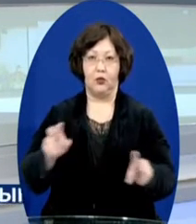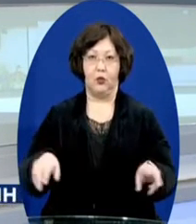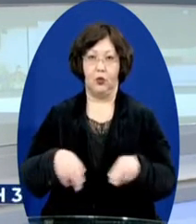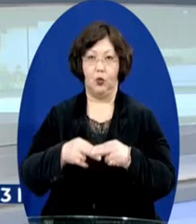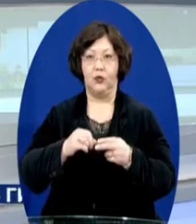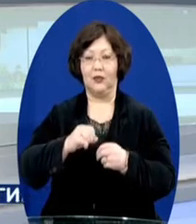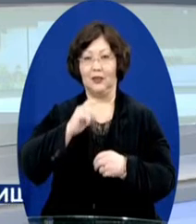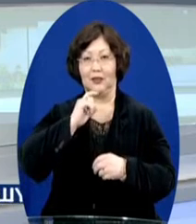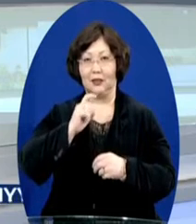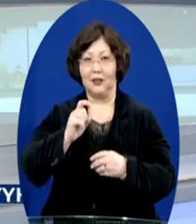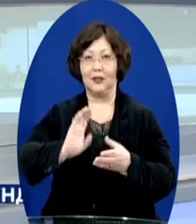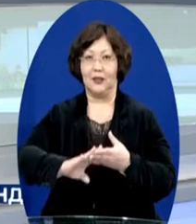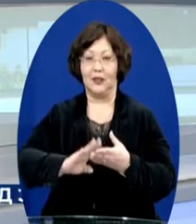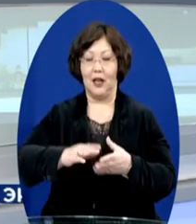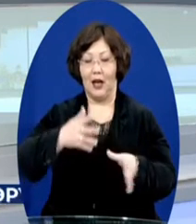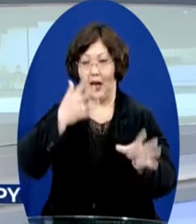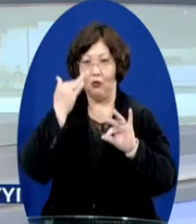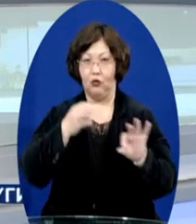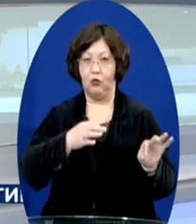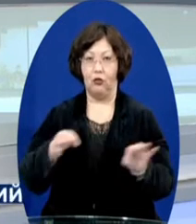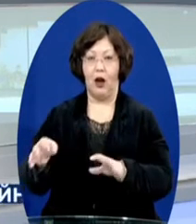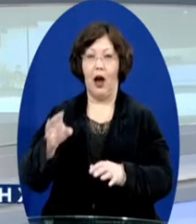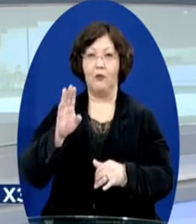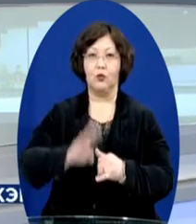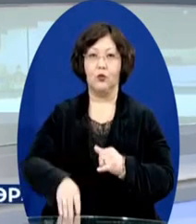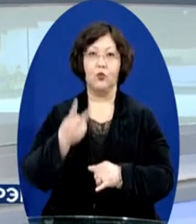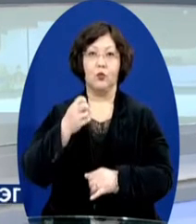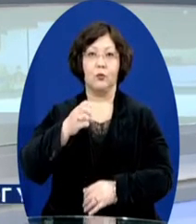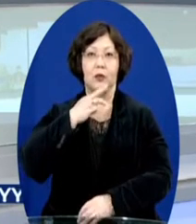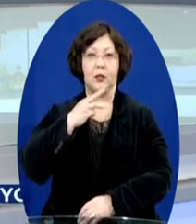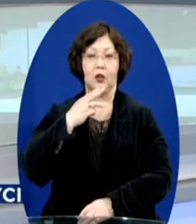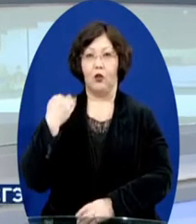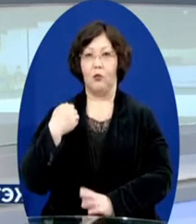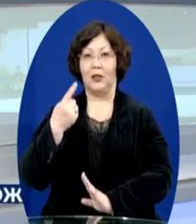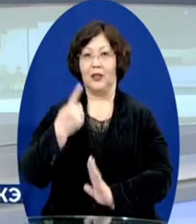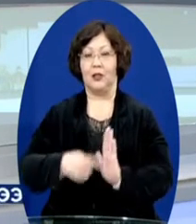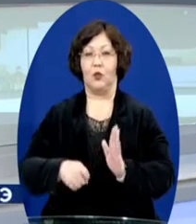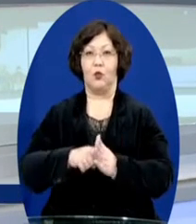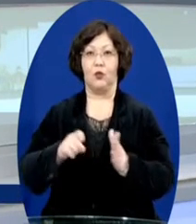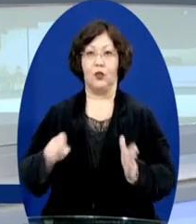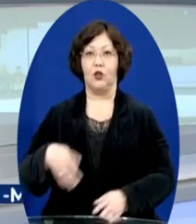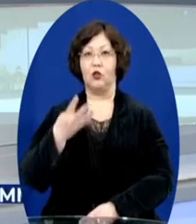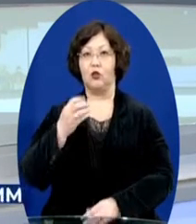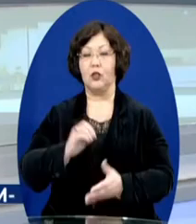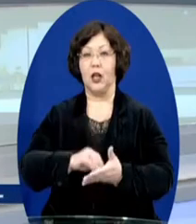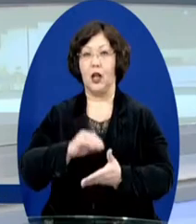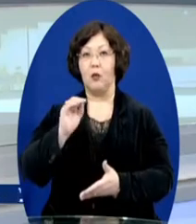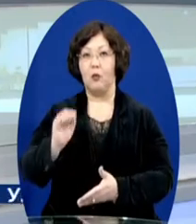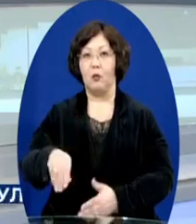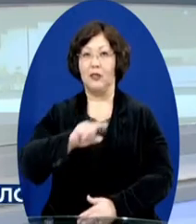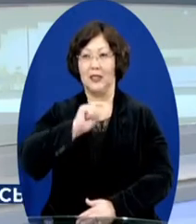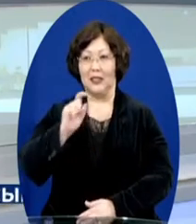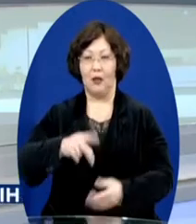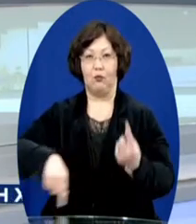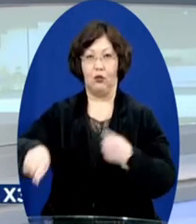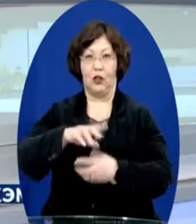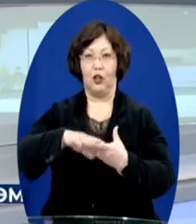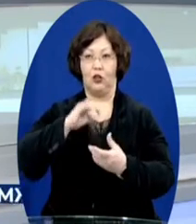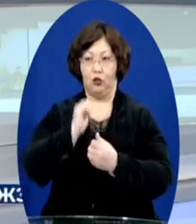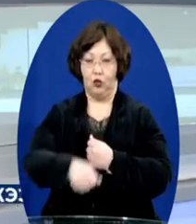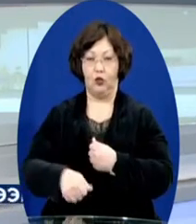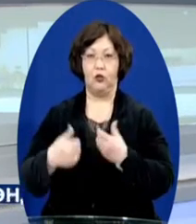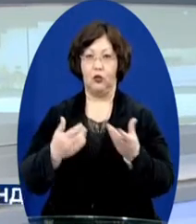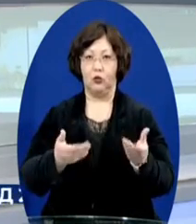танилцуулах хугацаа 10 хоногоор хойшилсан байна. Хамгийн сүүлийн үеийн мэдээгээр өнгөрсөн 1 сарын хугацаанд 40 гаруй тэрбум төгрөгийн зээлийн иргэн